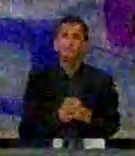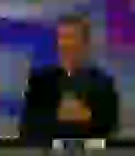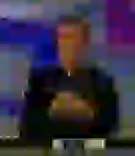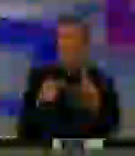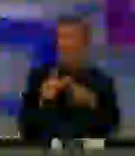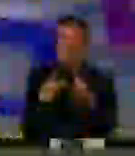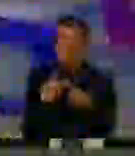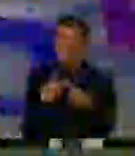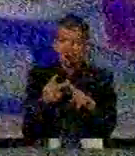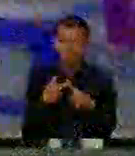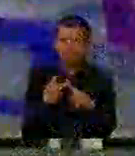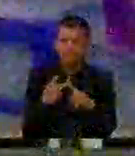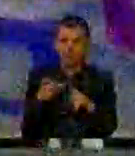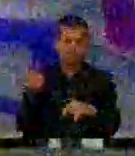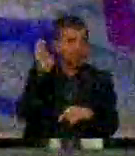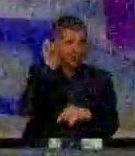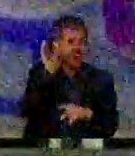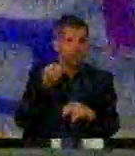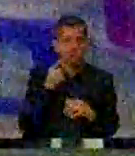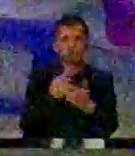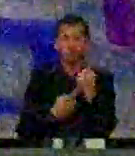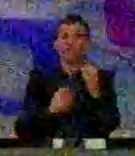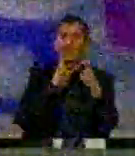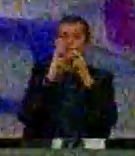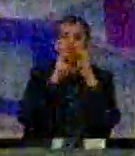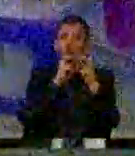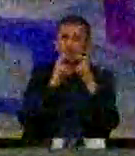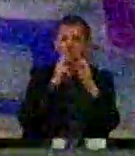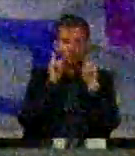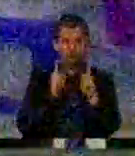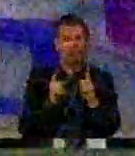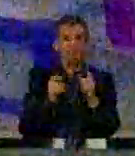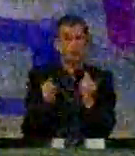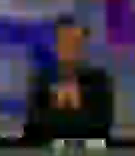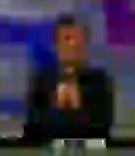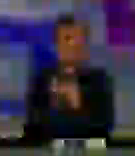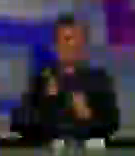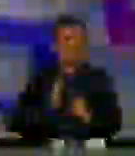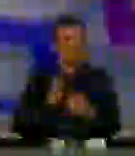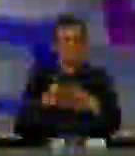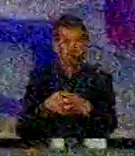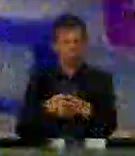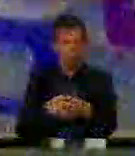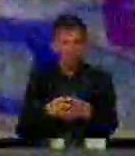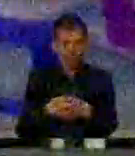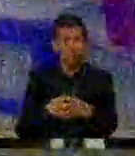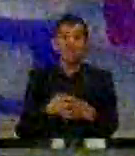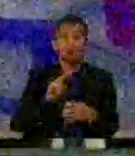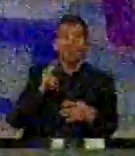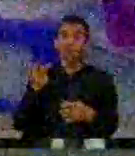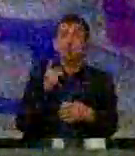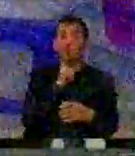dyta, ministri Shala e humbi komunikimin e mirë dhe lidhjen që ish dosh me pas me komunitetin kulturor, që e kundër ta ndodhi